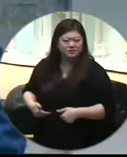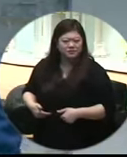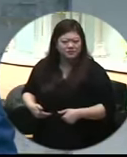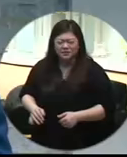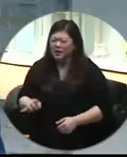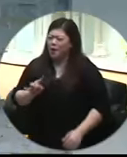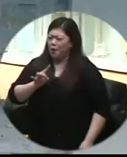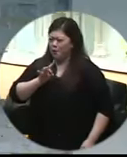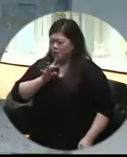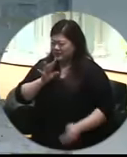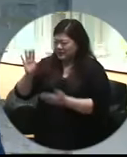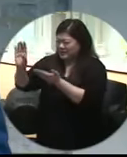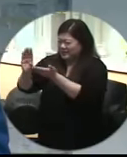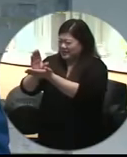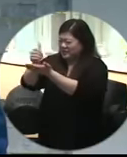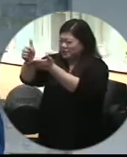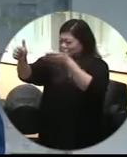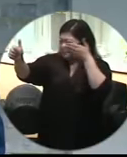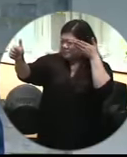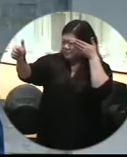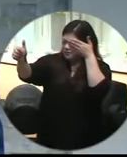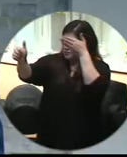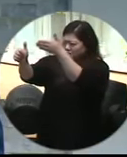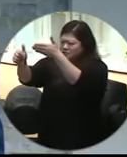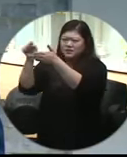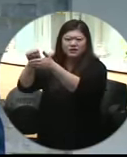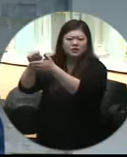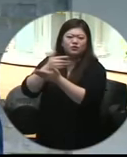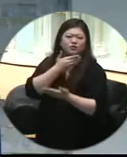오직 그리스도만 바라보는 오직.